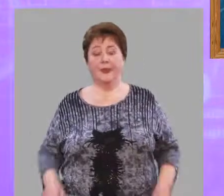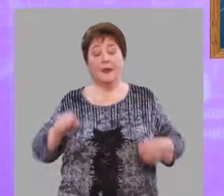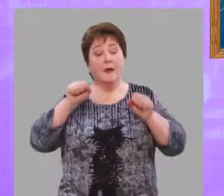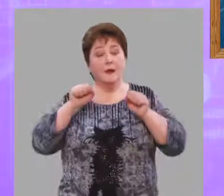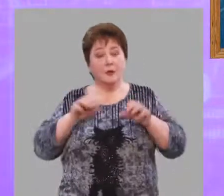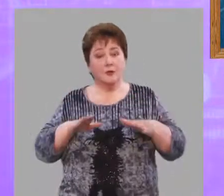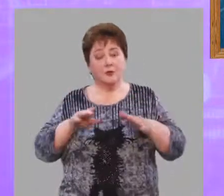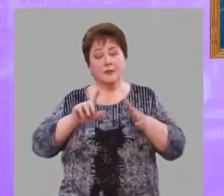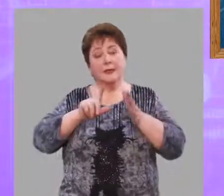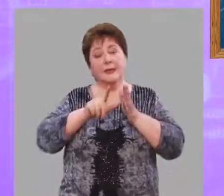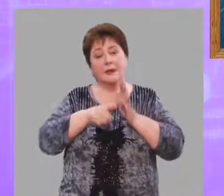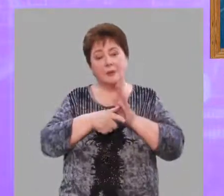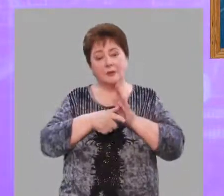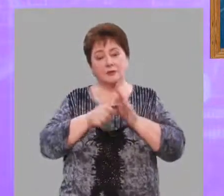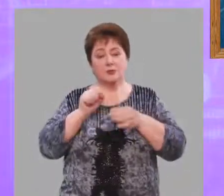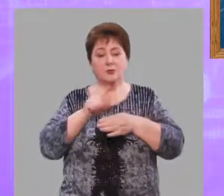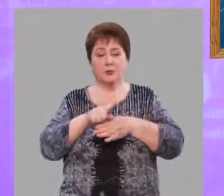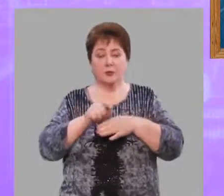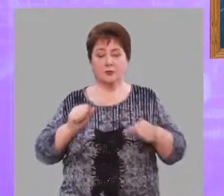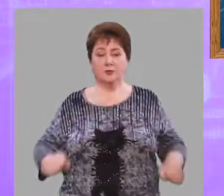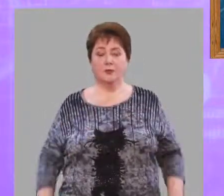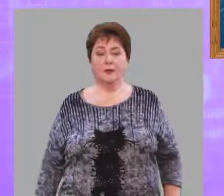Решите геометрическую задачу.